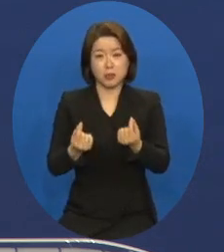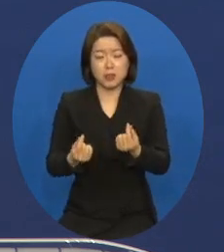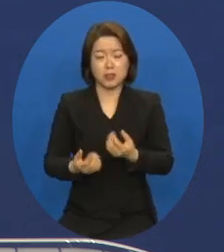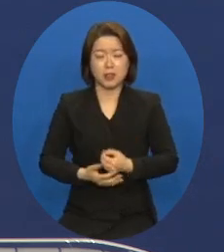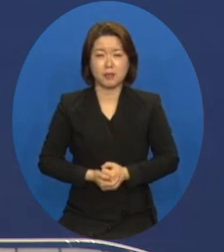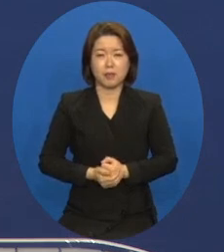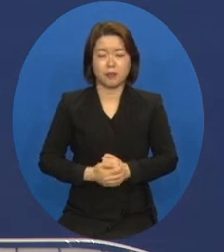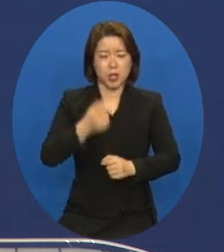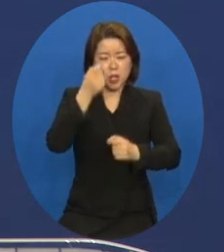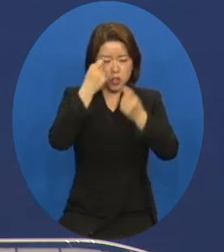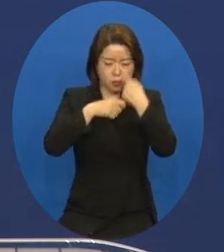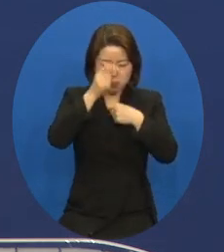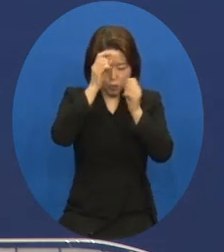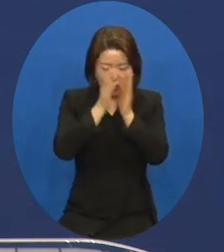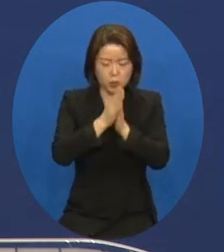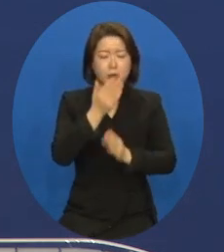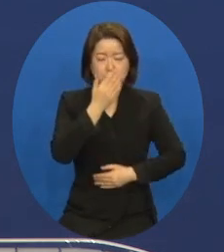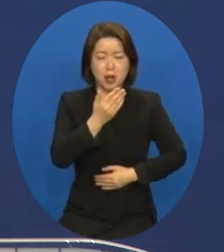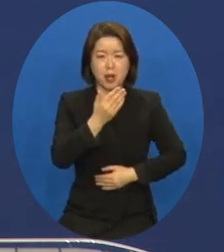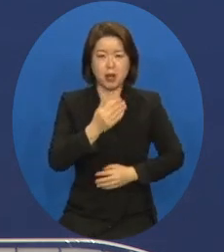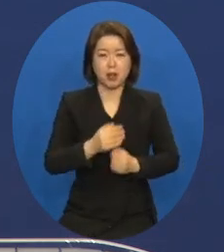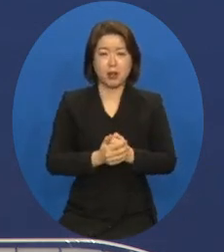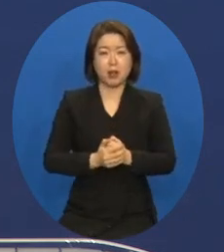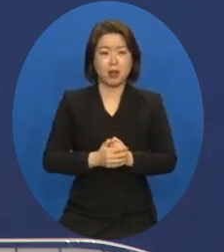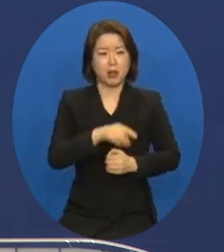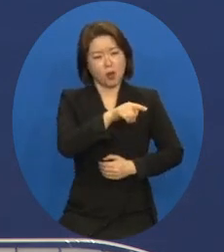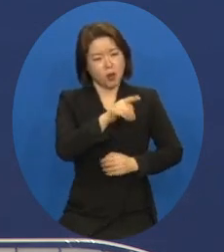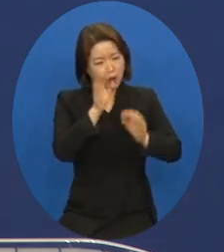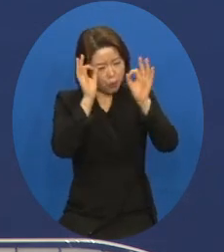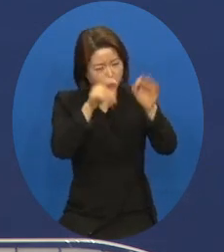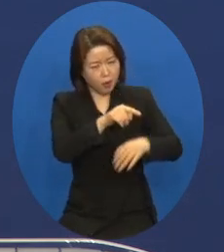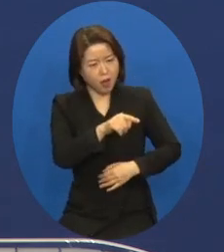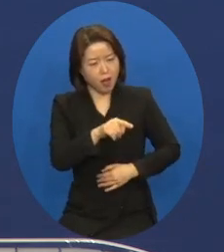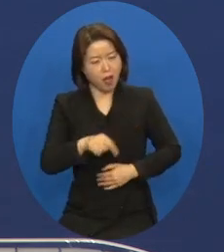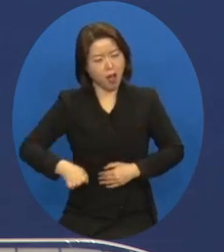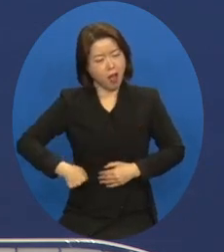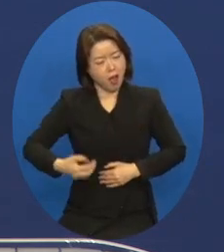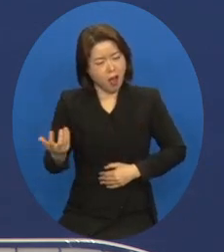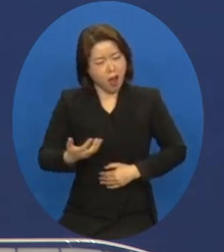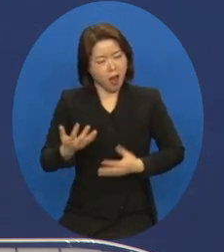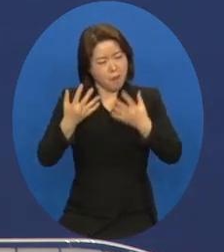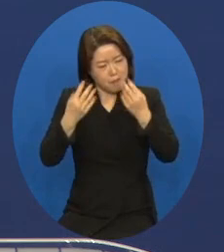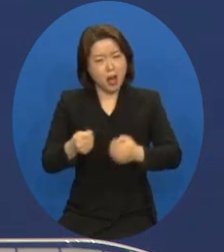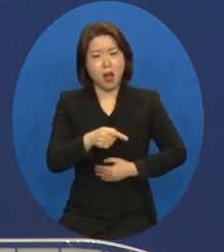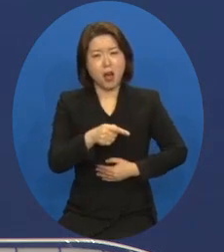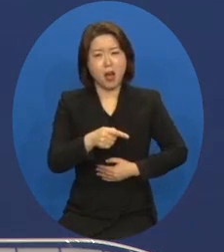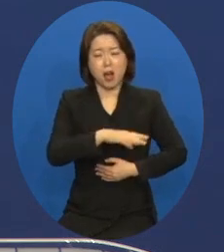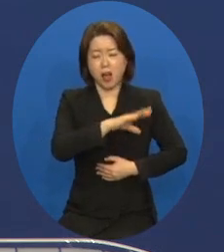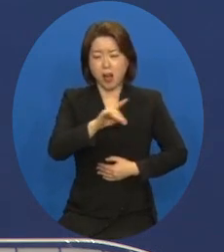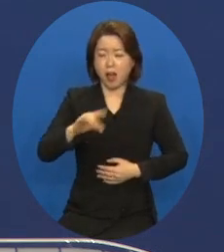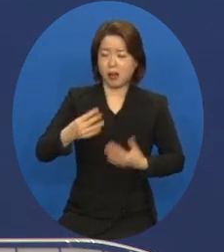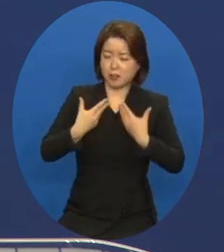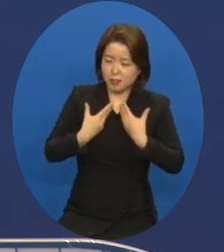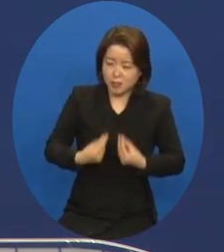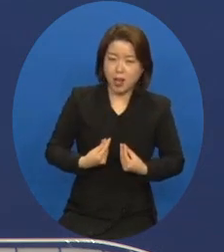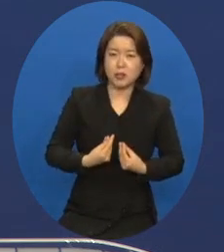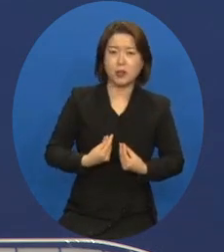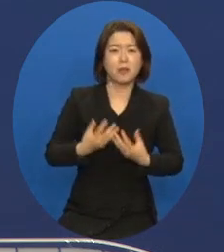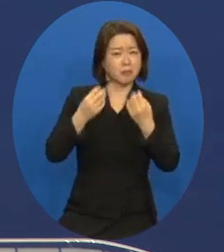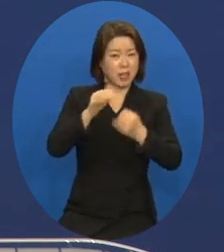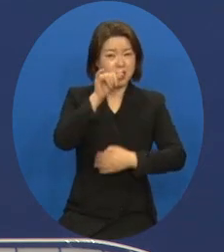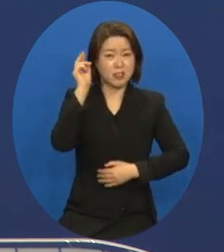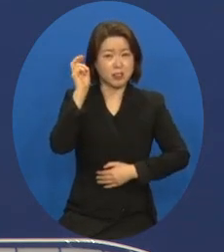눈물 오기도 했겠지요 너무나 마음이 아픈 일도 많이 있었고 때로는 좌절감이 들 때도 있었겠지요